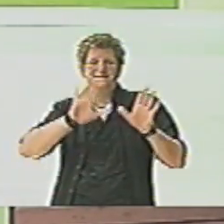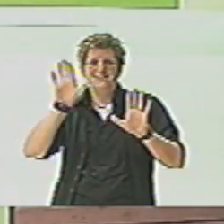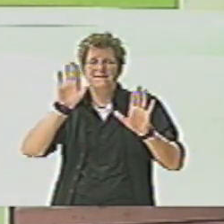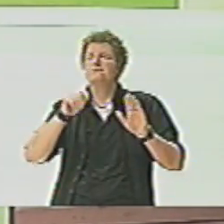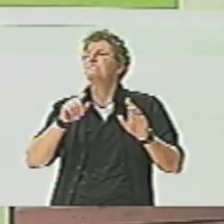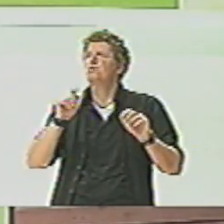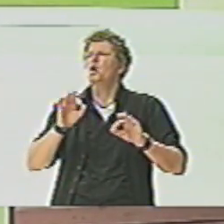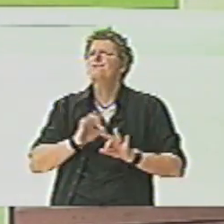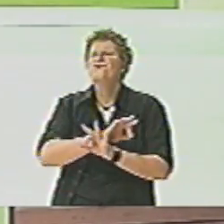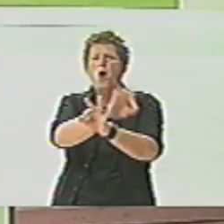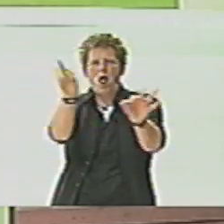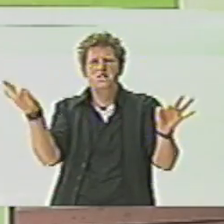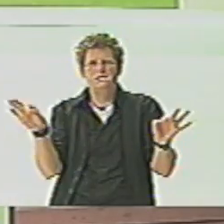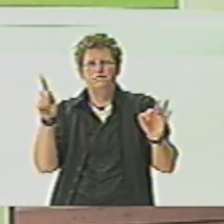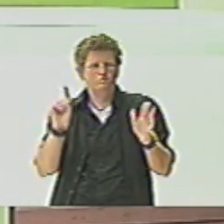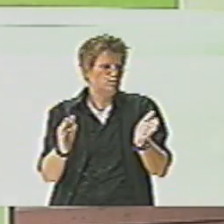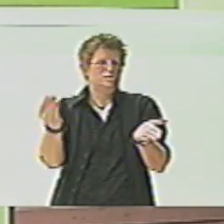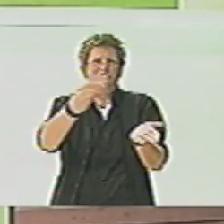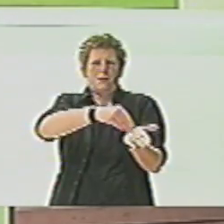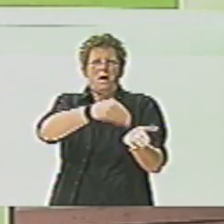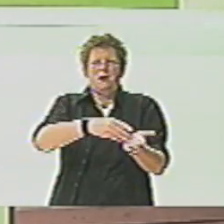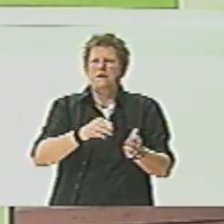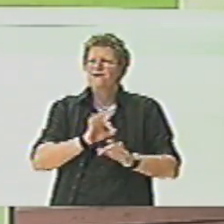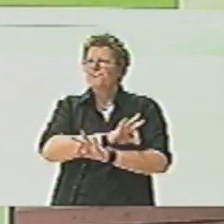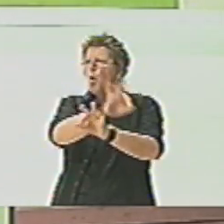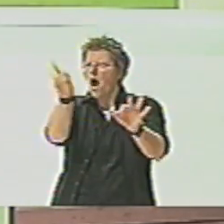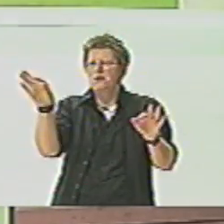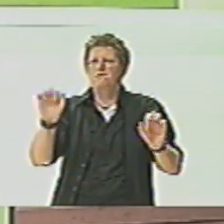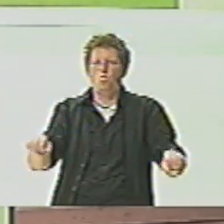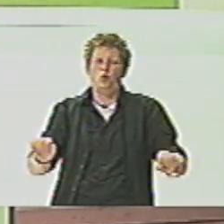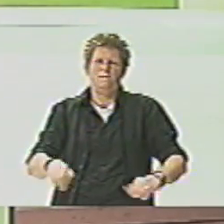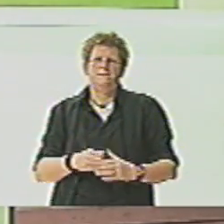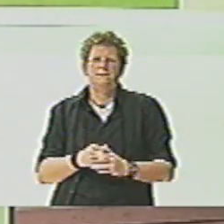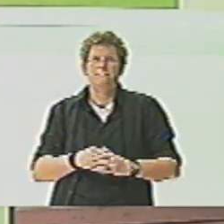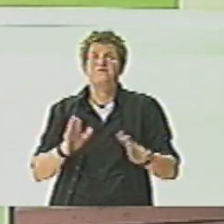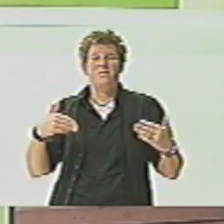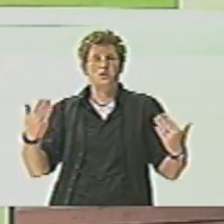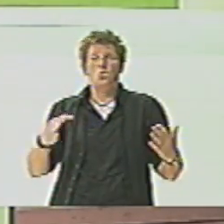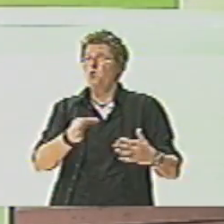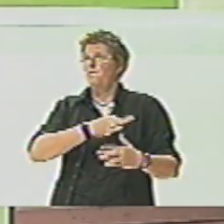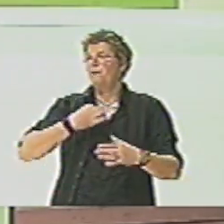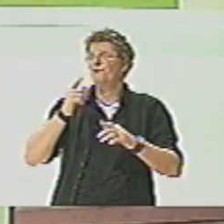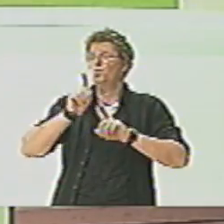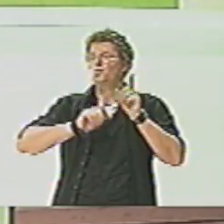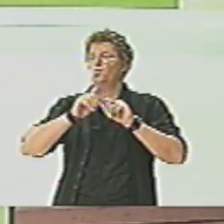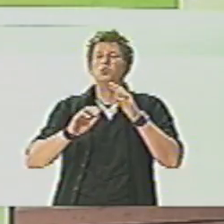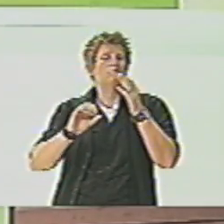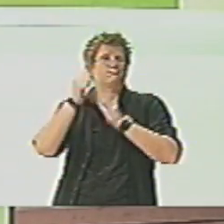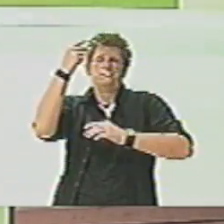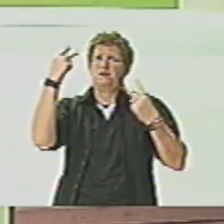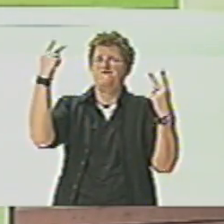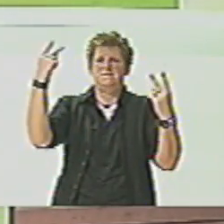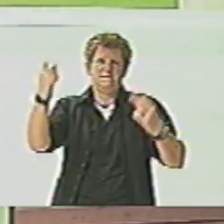und jede Teilhabe zu gewährleisten, bleibt Herzensthema für uns Grüne und ist Voraussetzung für